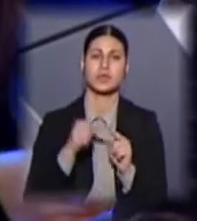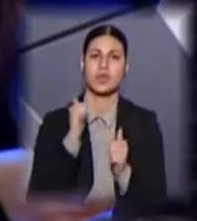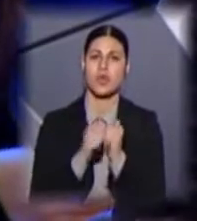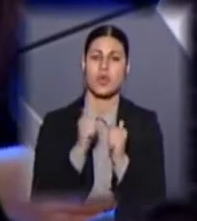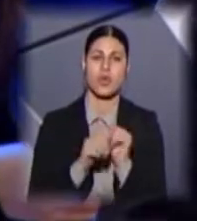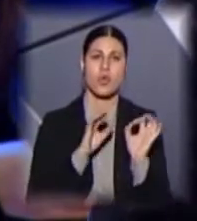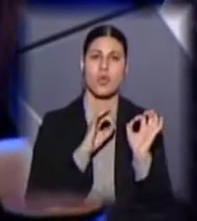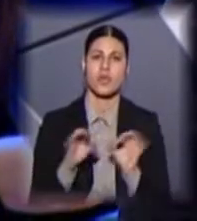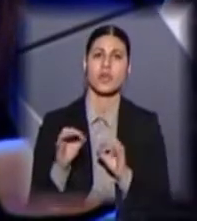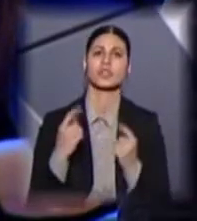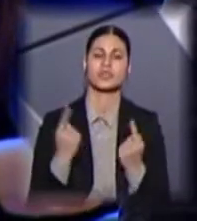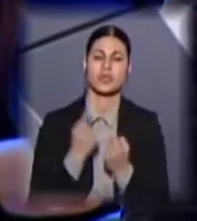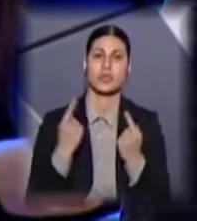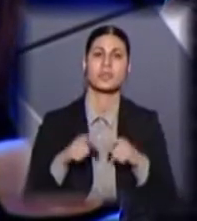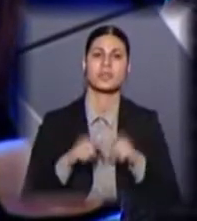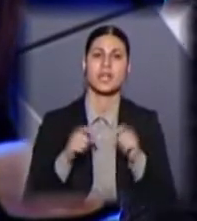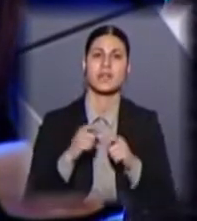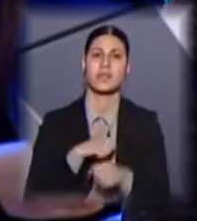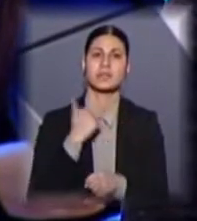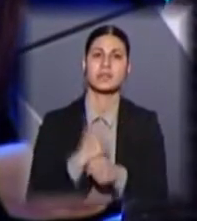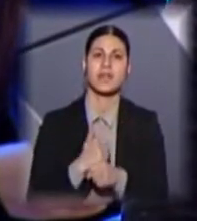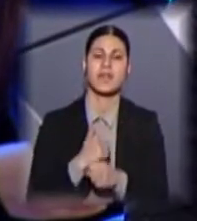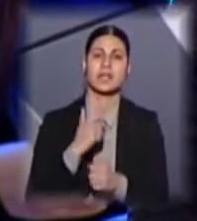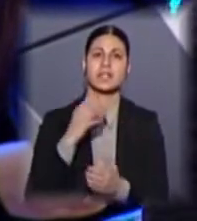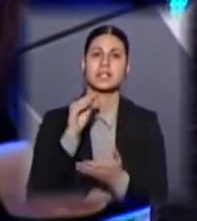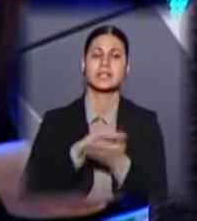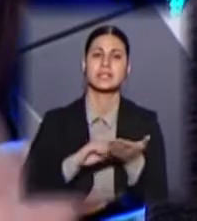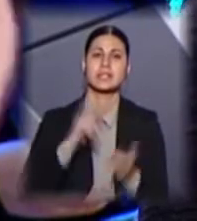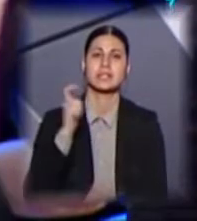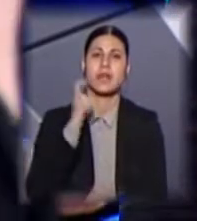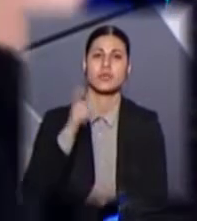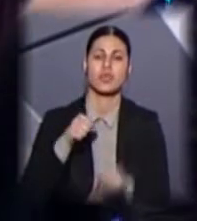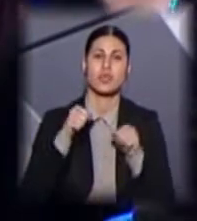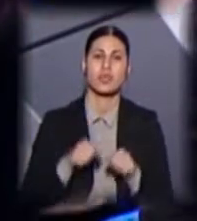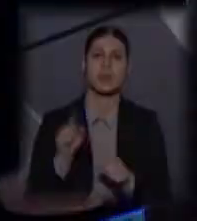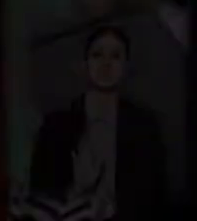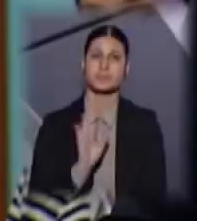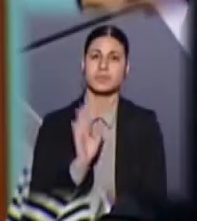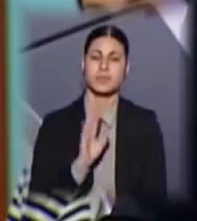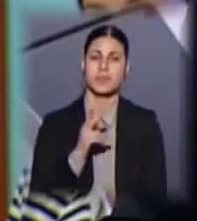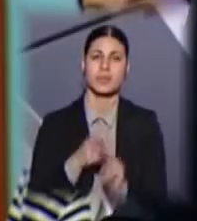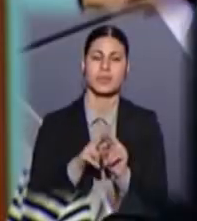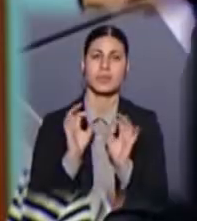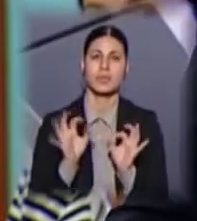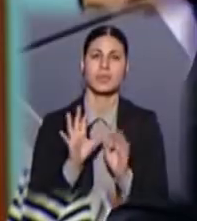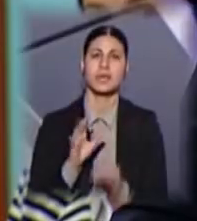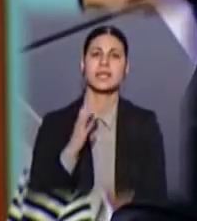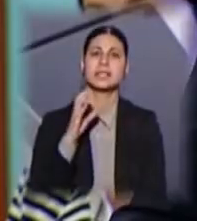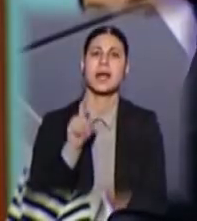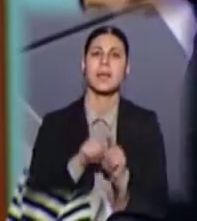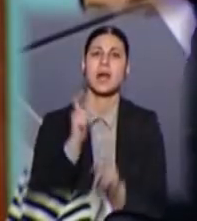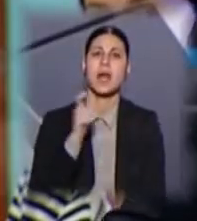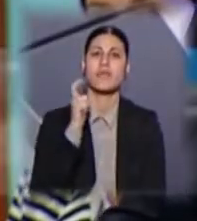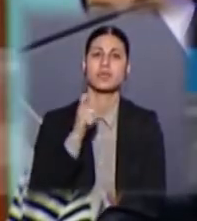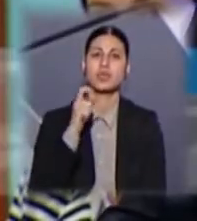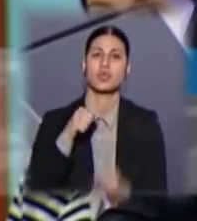ყოველწლიურად ჩვეულებრივ დაირღვეს ის თავარი საავტორო უფლება, რაც ჩვენს გამომცემლებს და ავტორებს საავტორო უფლებები